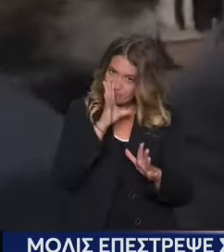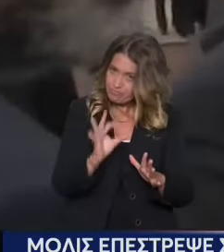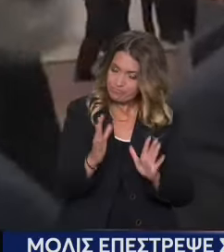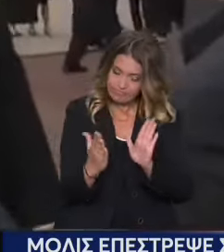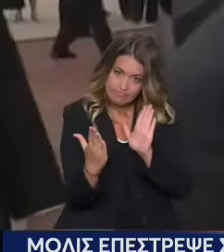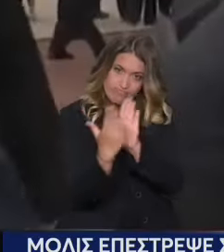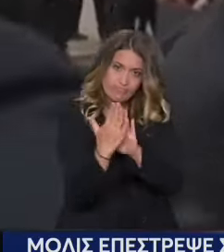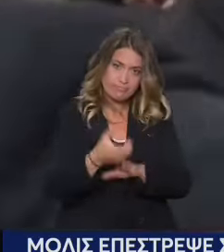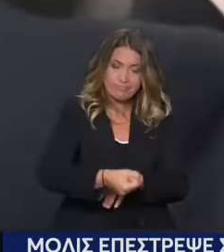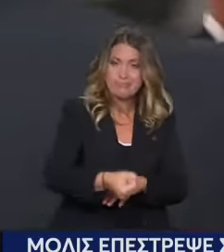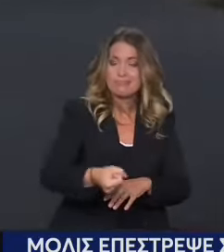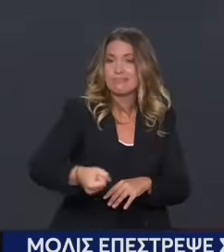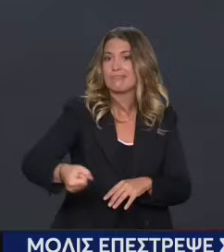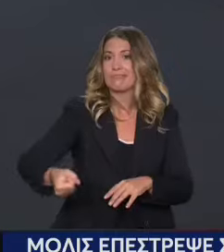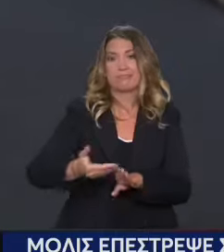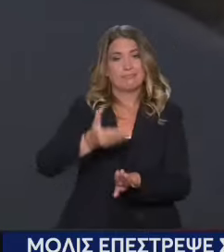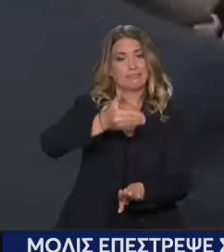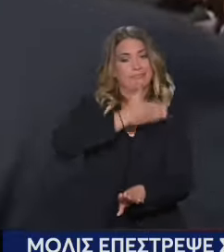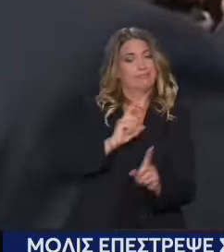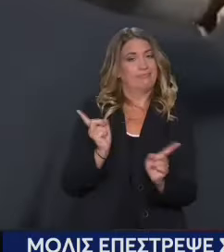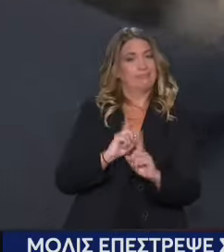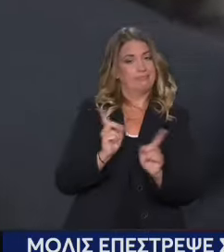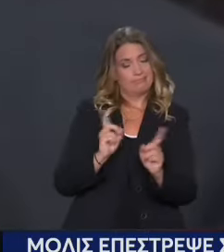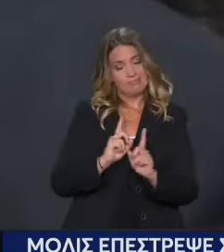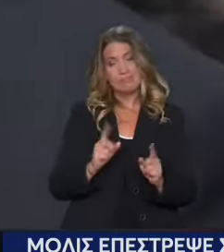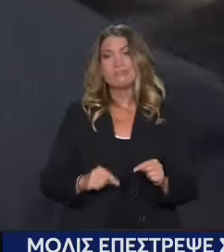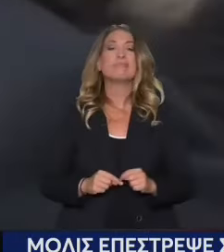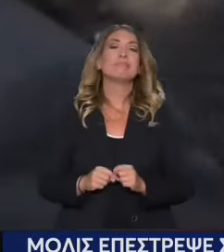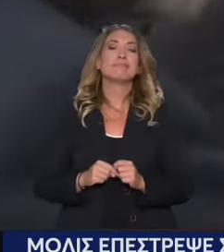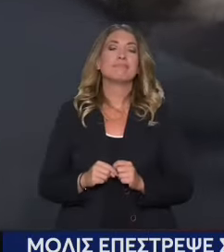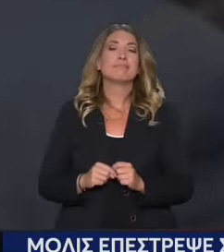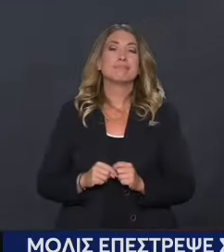και μακρύ σε χρόνο γίνεται. Λοιπόν, έλεγα, για να γυρίσουμε εδώ,